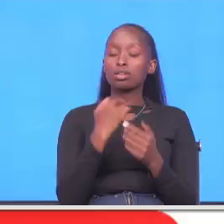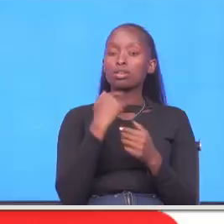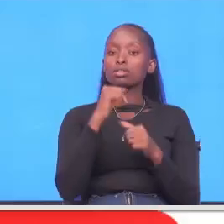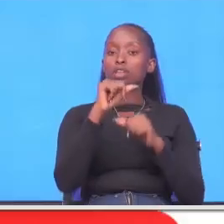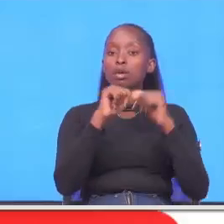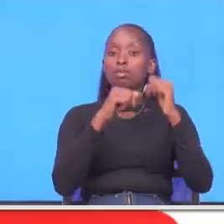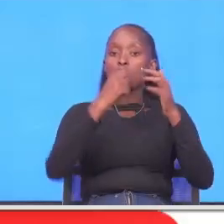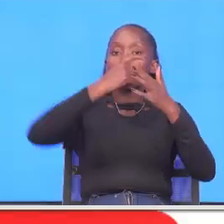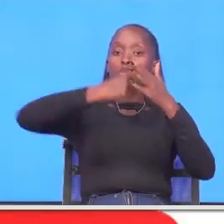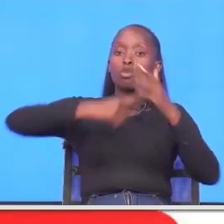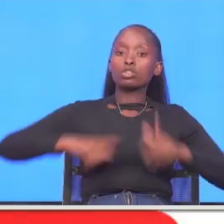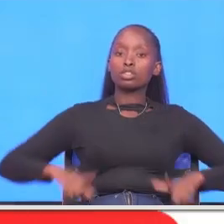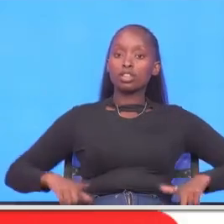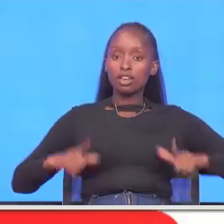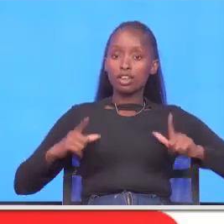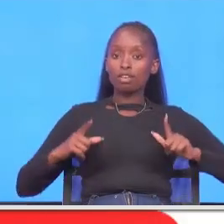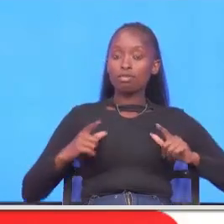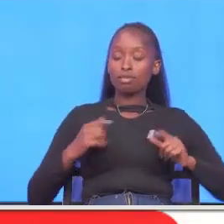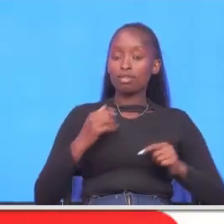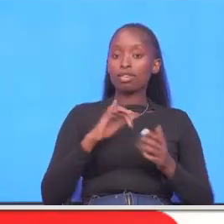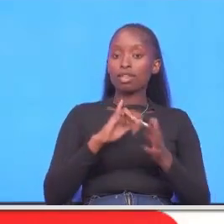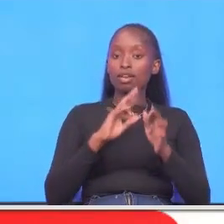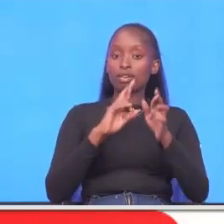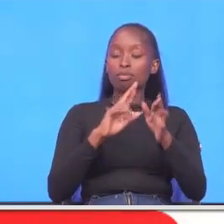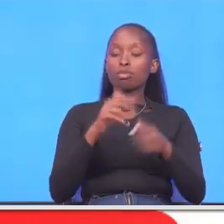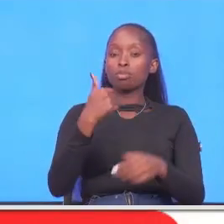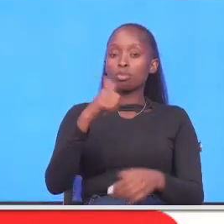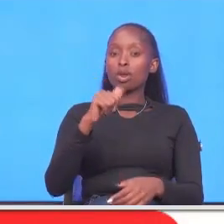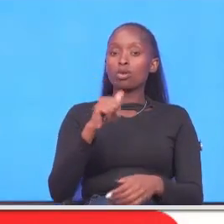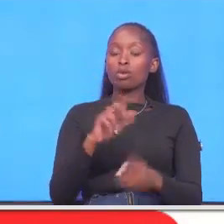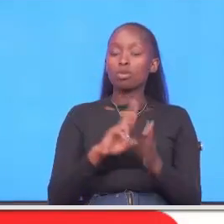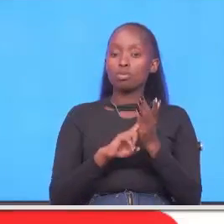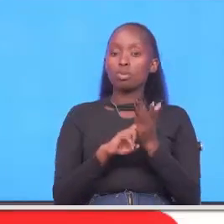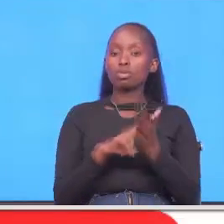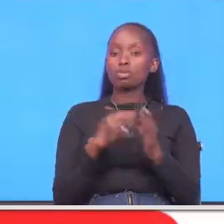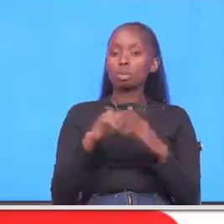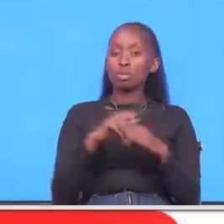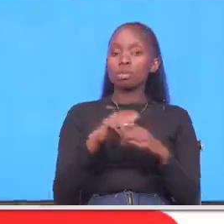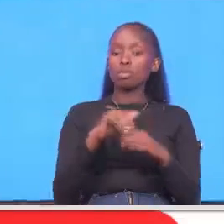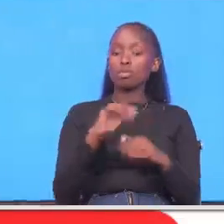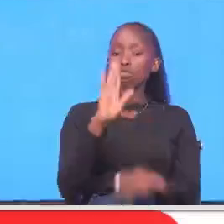la gharama ya maisha. Ripoti hiyo bado haijawasilishwa bungeni.